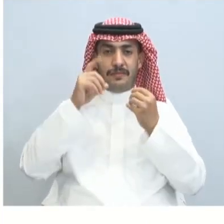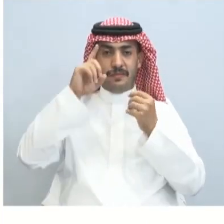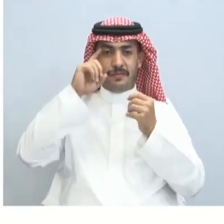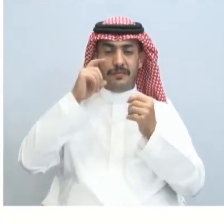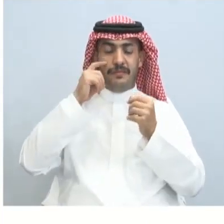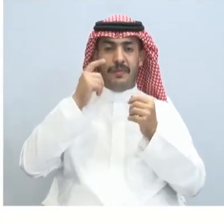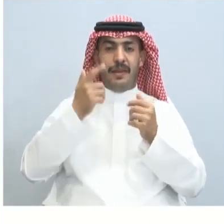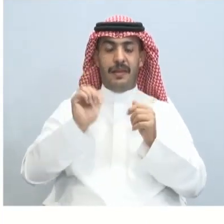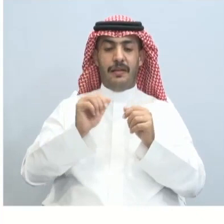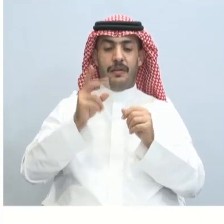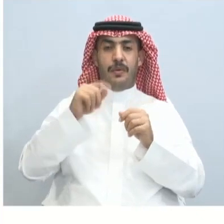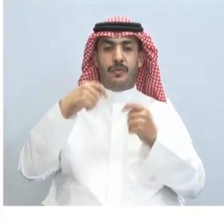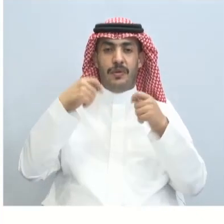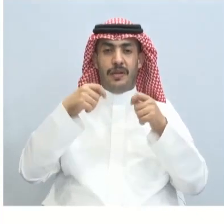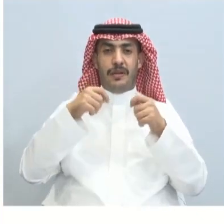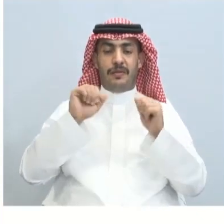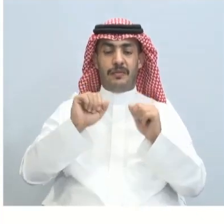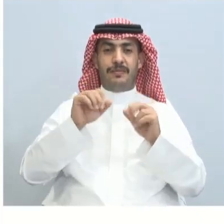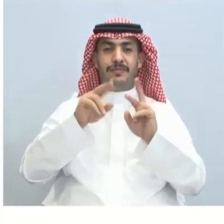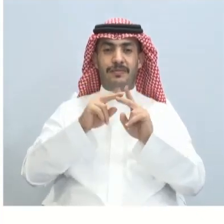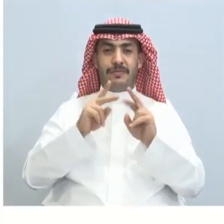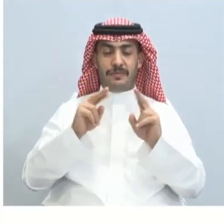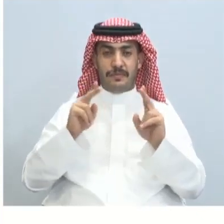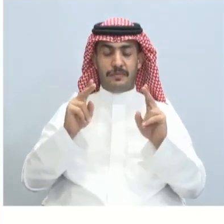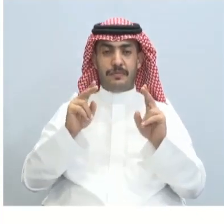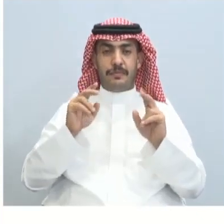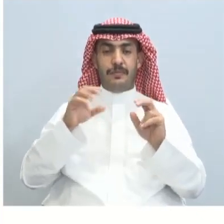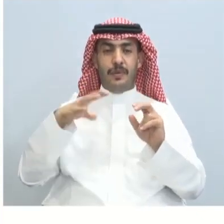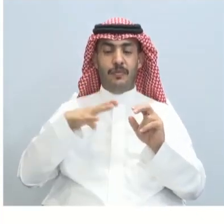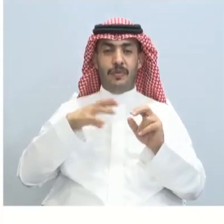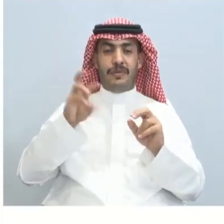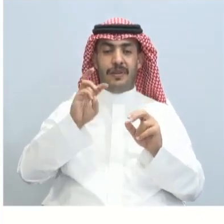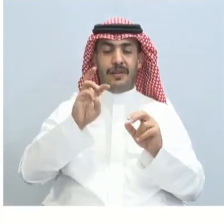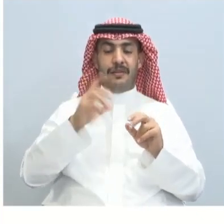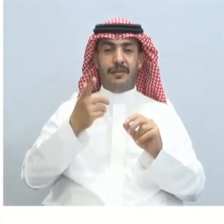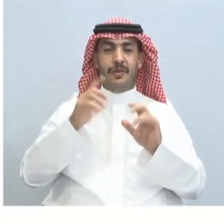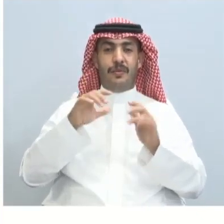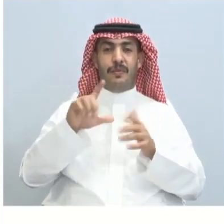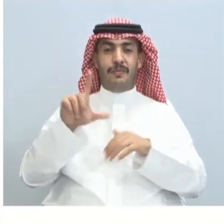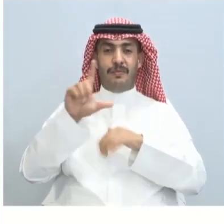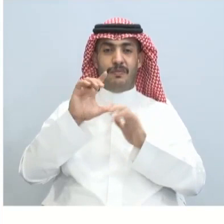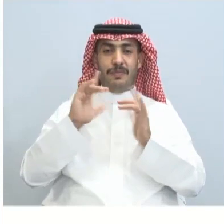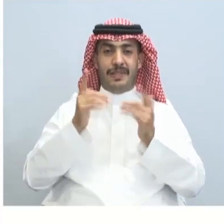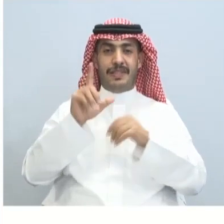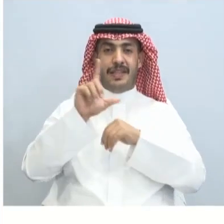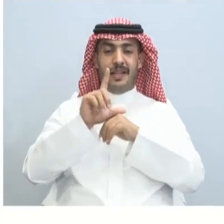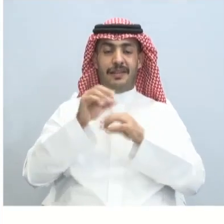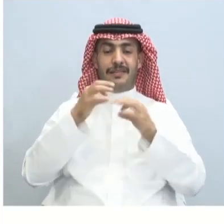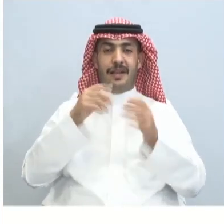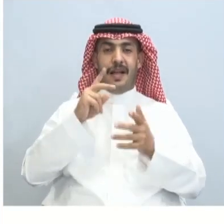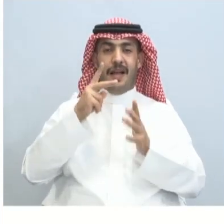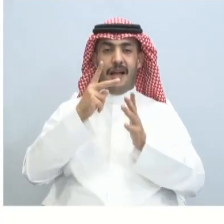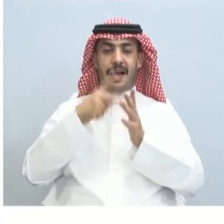اداره التعليم الوزير في وزارته وهكذا والمدير في الشركه او مجلس الاداره في شركه يصدر